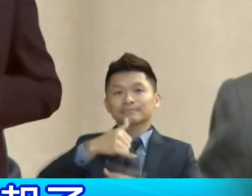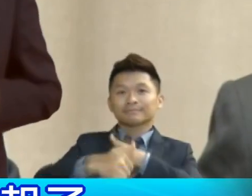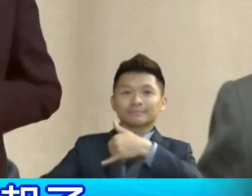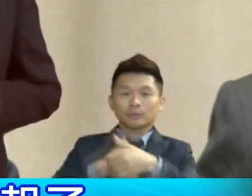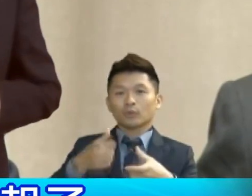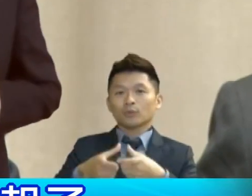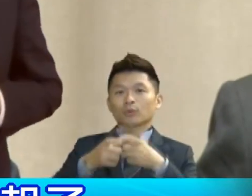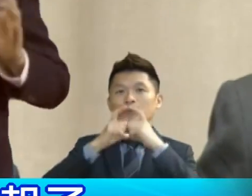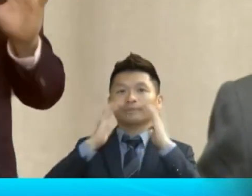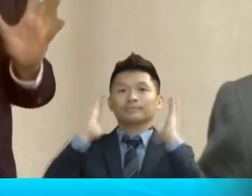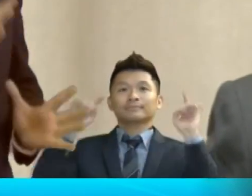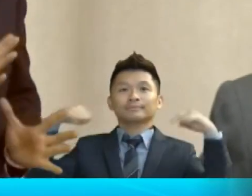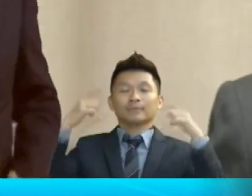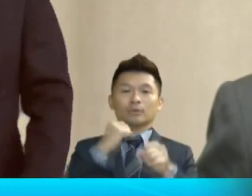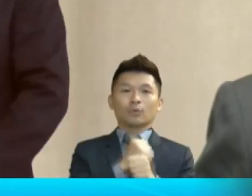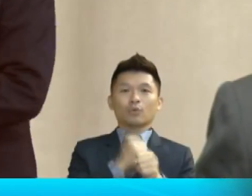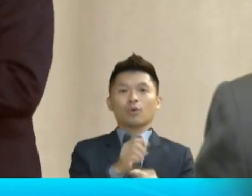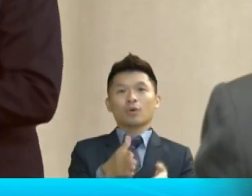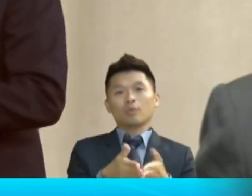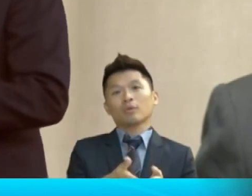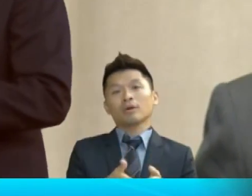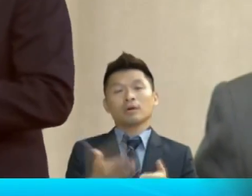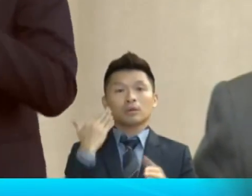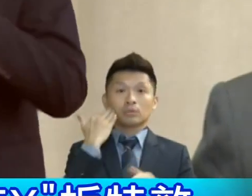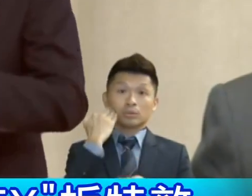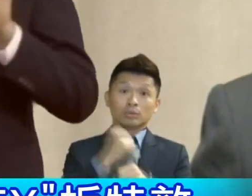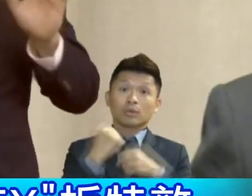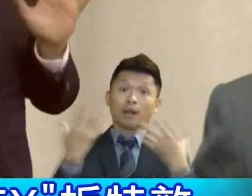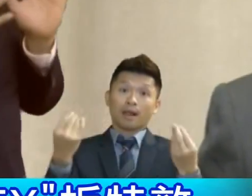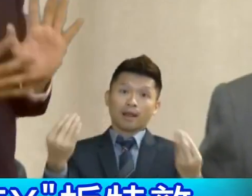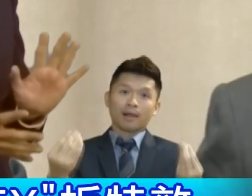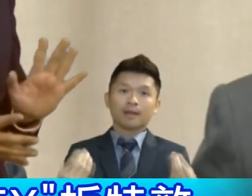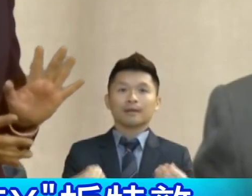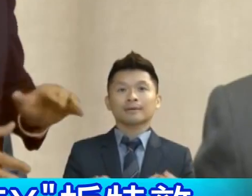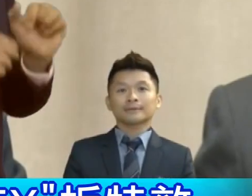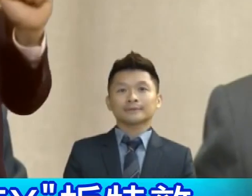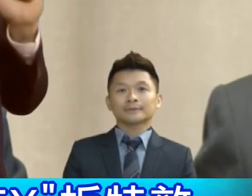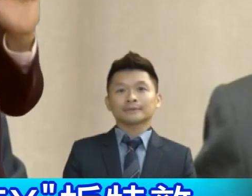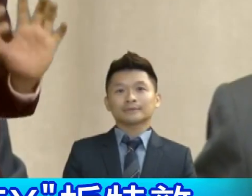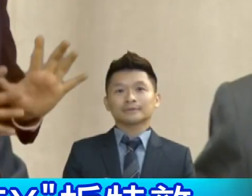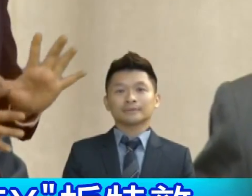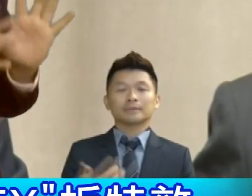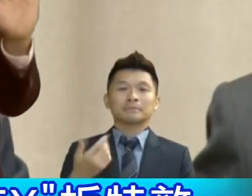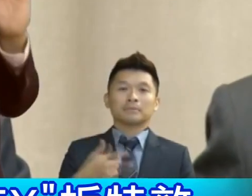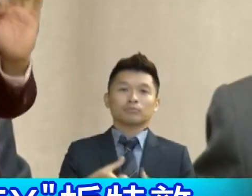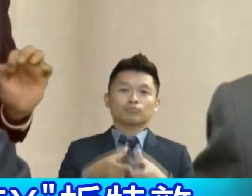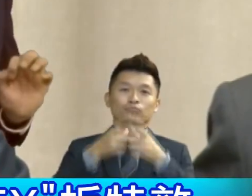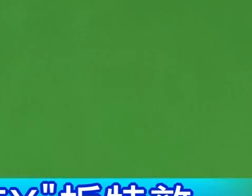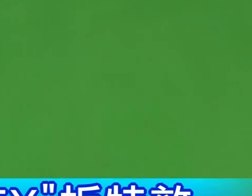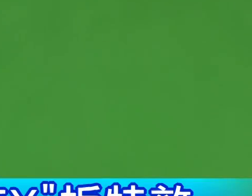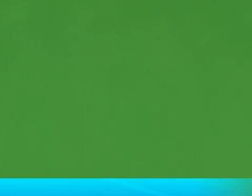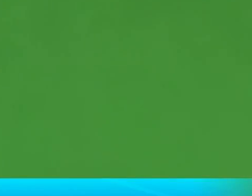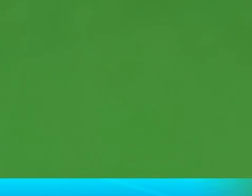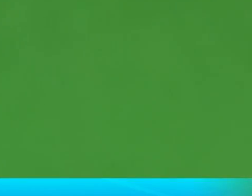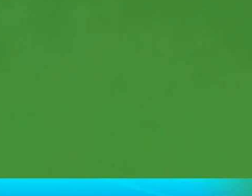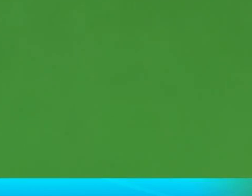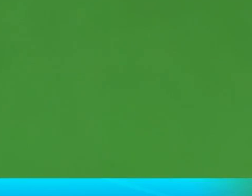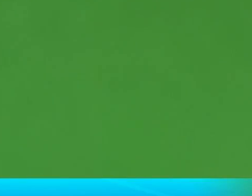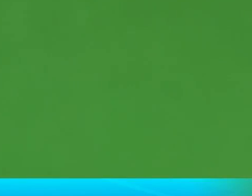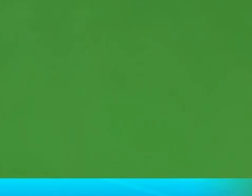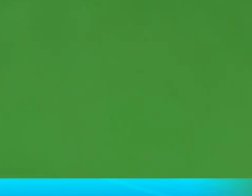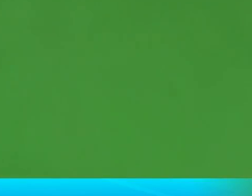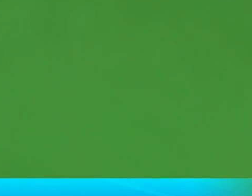背景融合在一起的，而且他的大小跟院长差好多。原来这个叫做去背哦，所谓的 key 版的这个特效，你看一